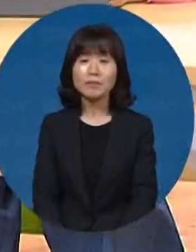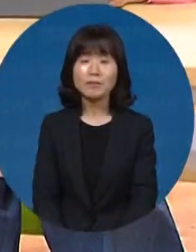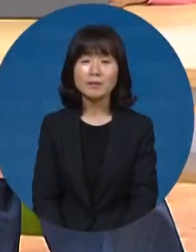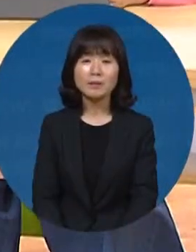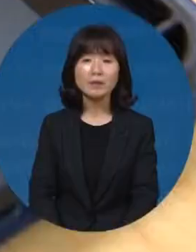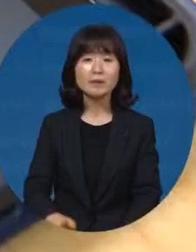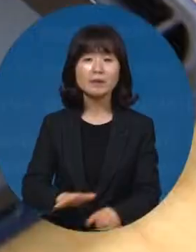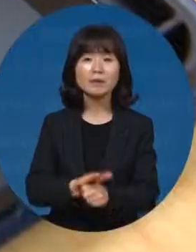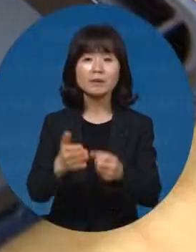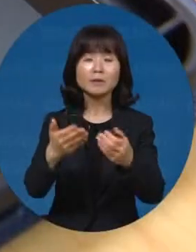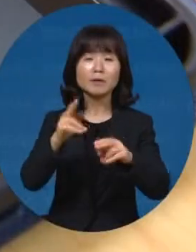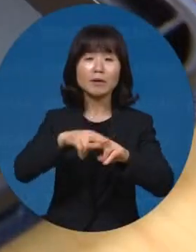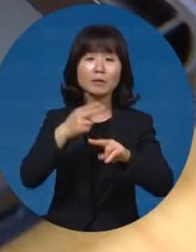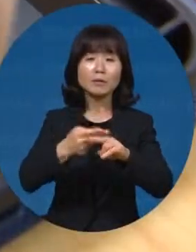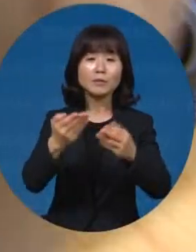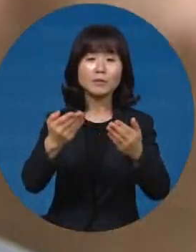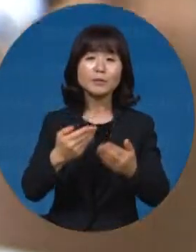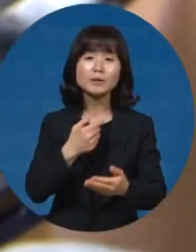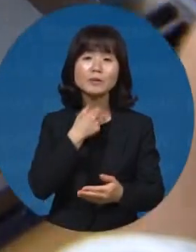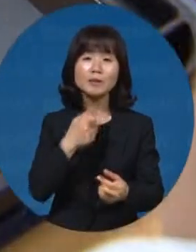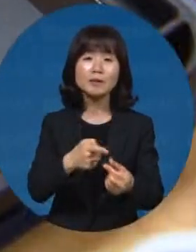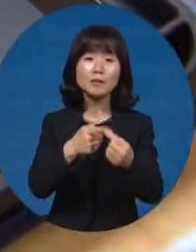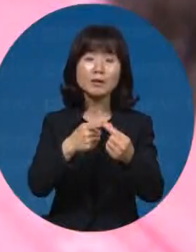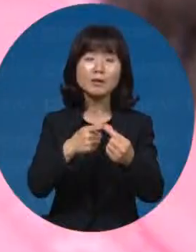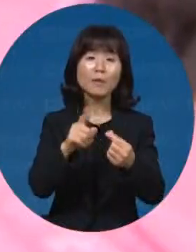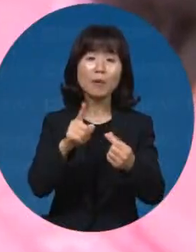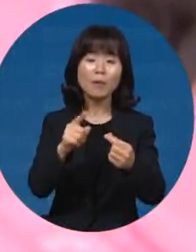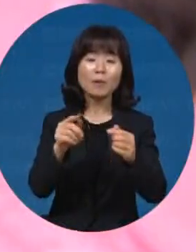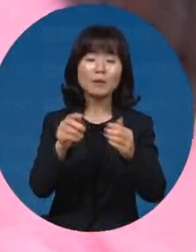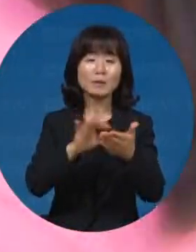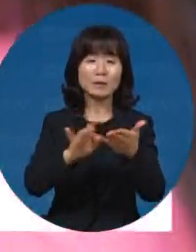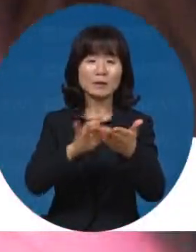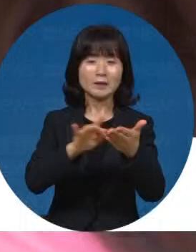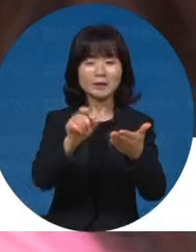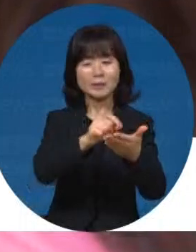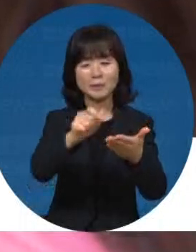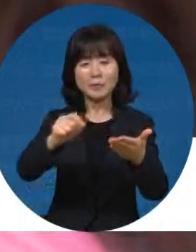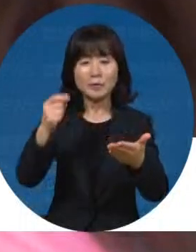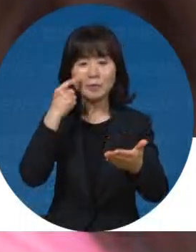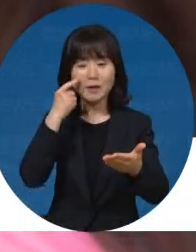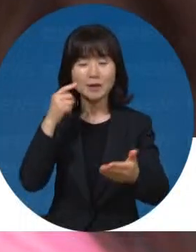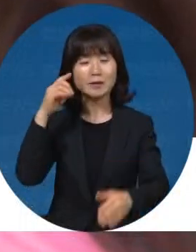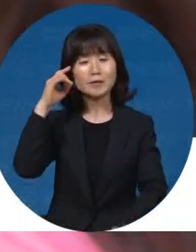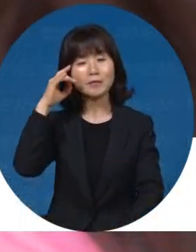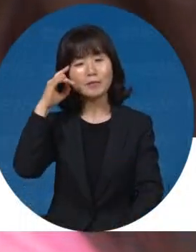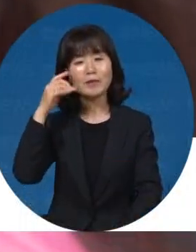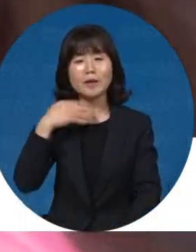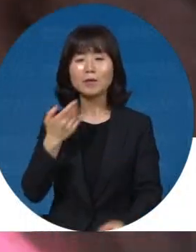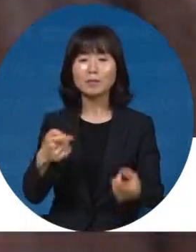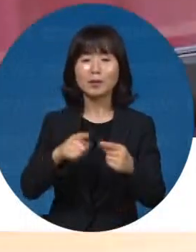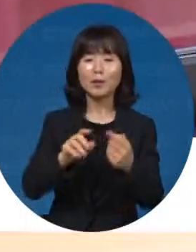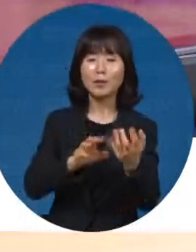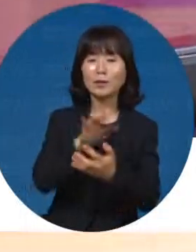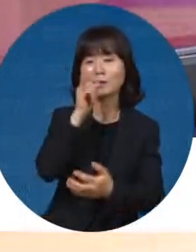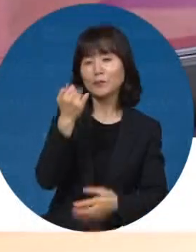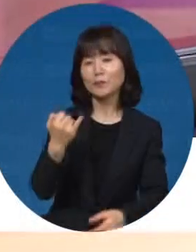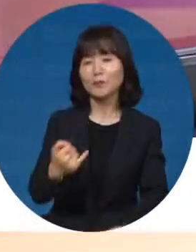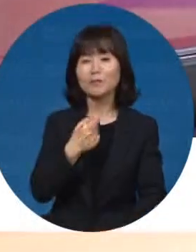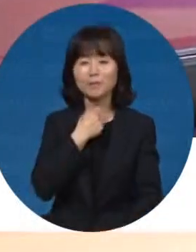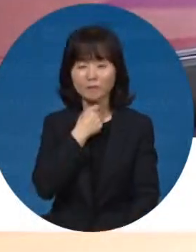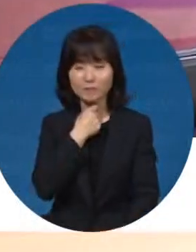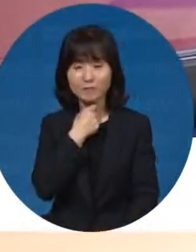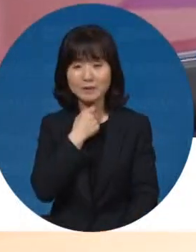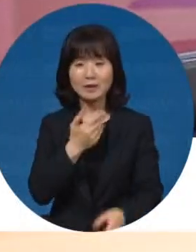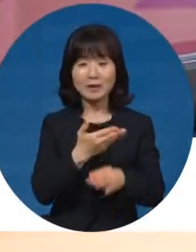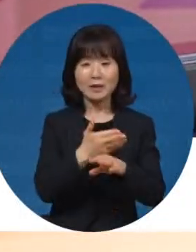받고 싶은 선물을 스마트 기기로 그려봅니다 심심해도 나랑 같이 놀 수 있는 동생이요